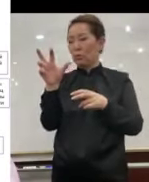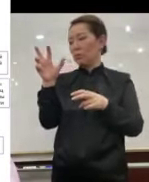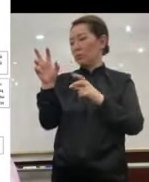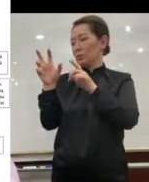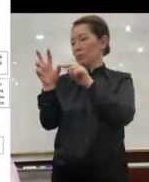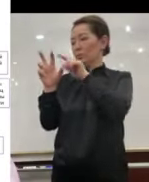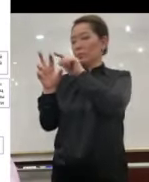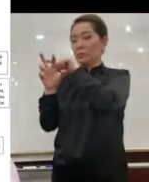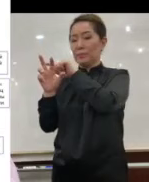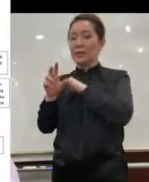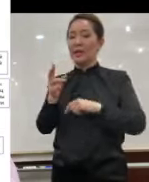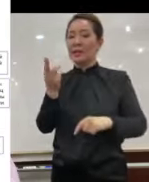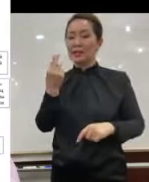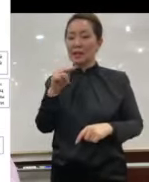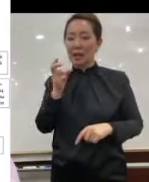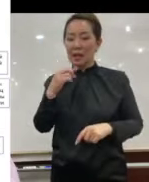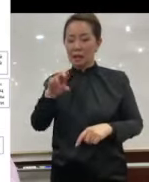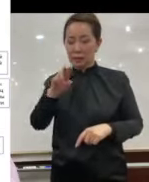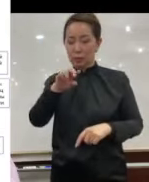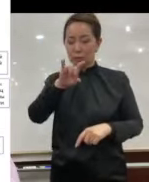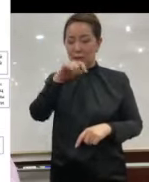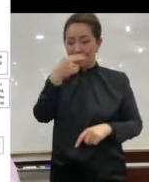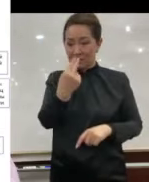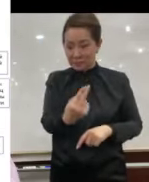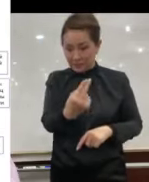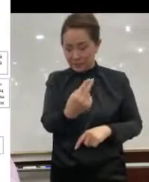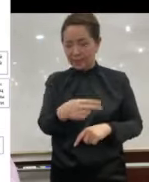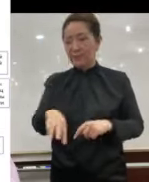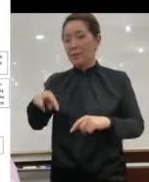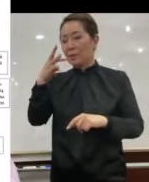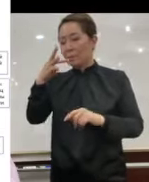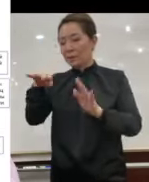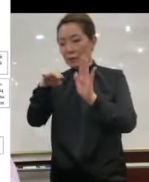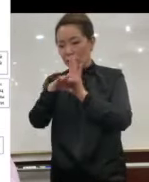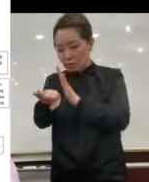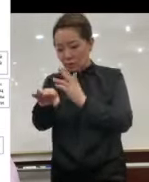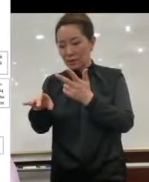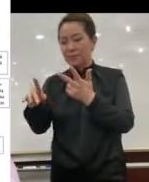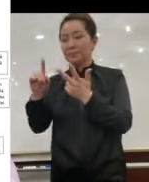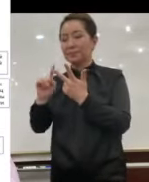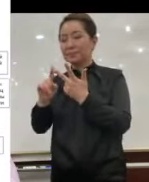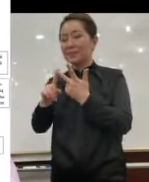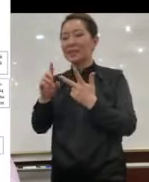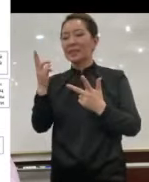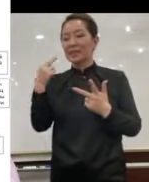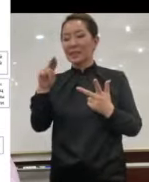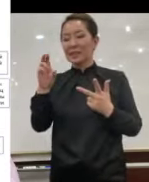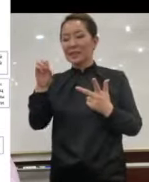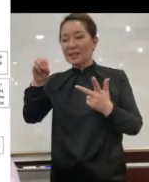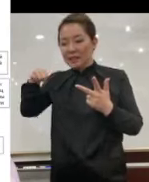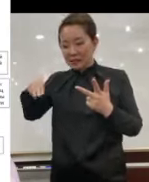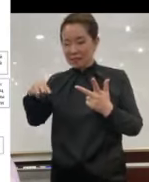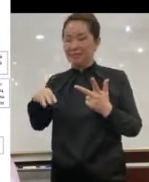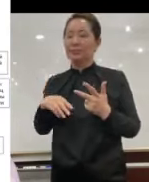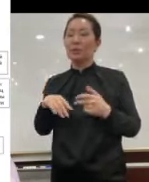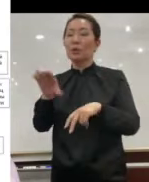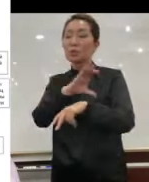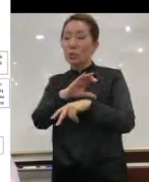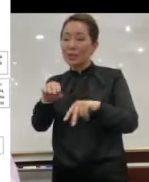хүртээмж, мэдээллийн хүртээмж, DET буюу нөлөөллийн сургалт. Энэ 3 хэсгээс бол үрдэн 3